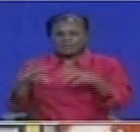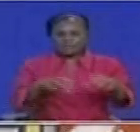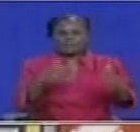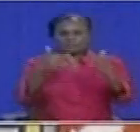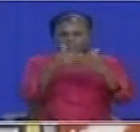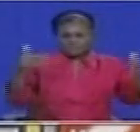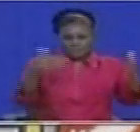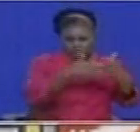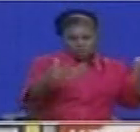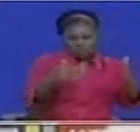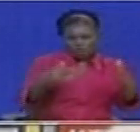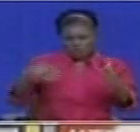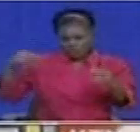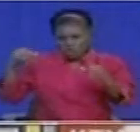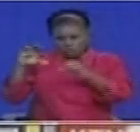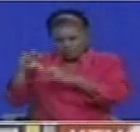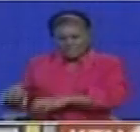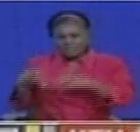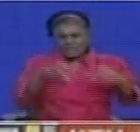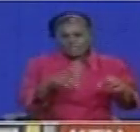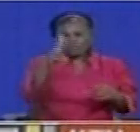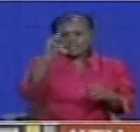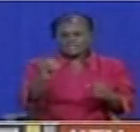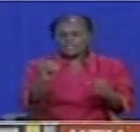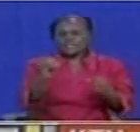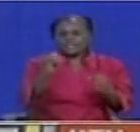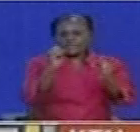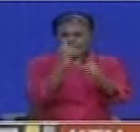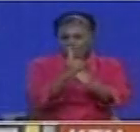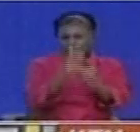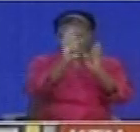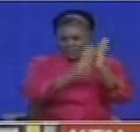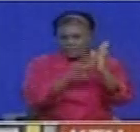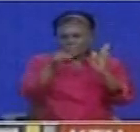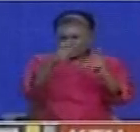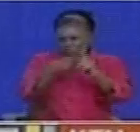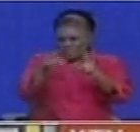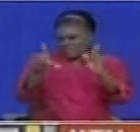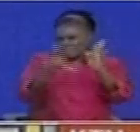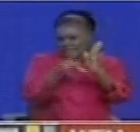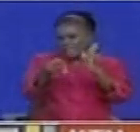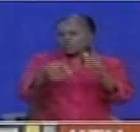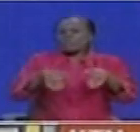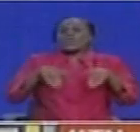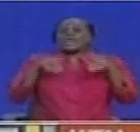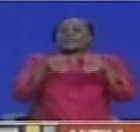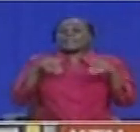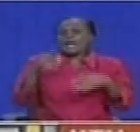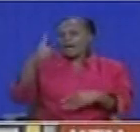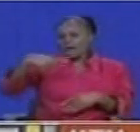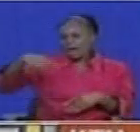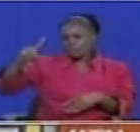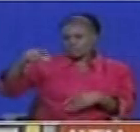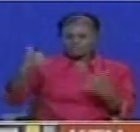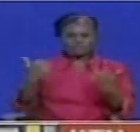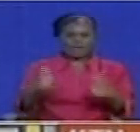of Torture Bill of 2011. Since 2011, that law is still pending and has not been assented